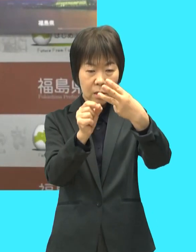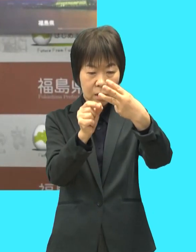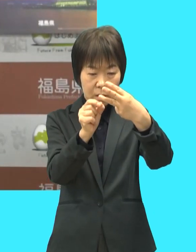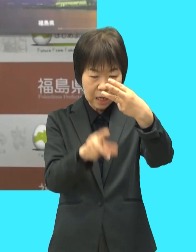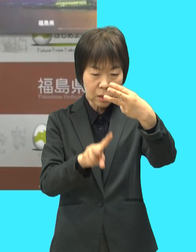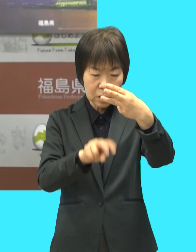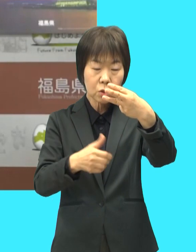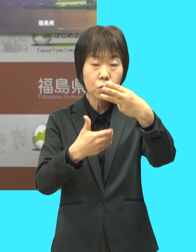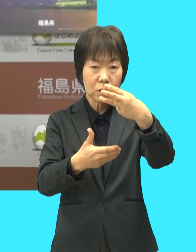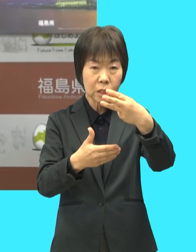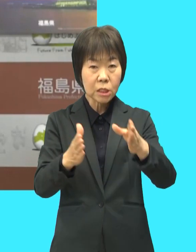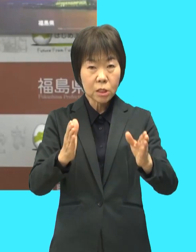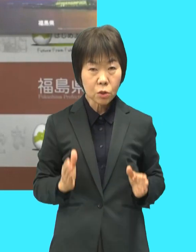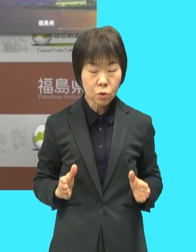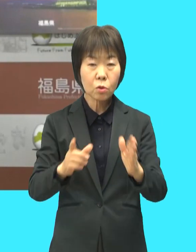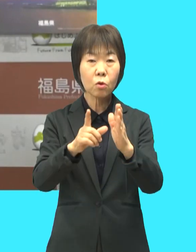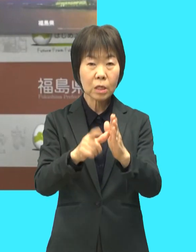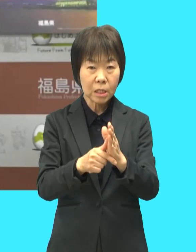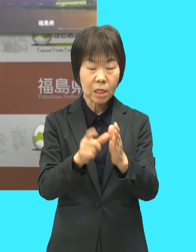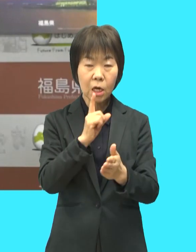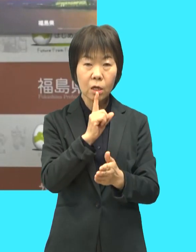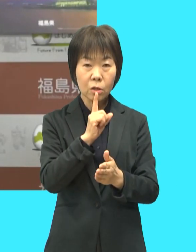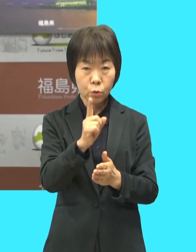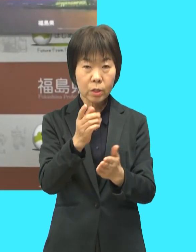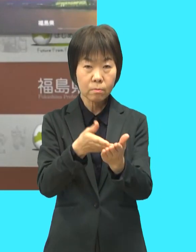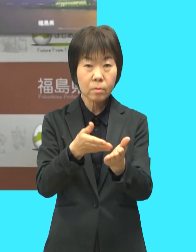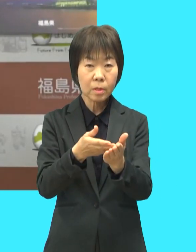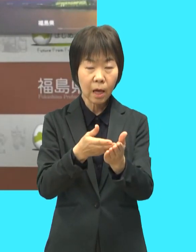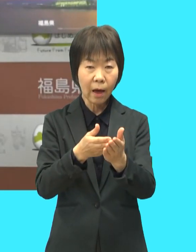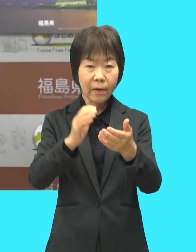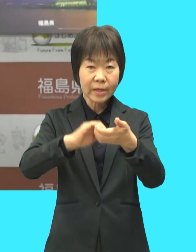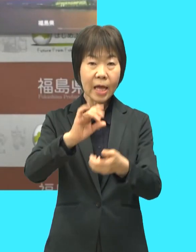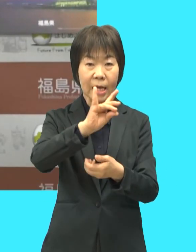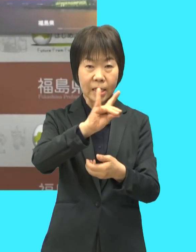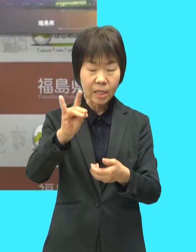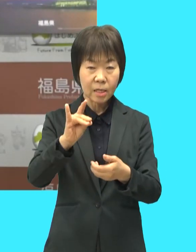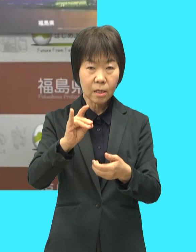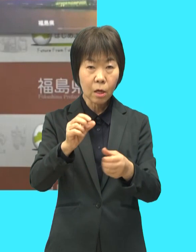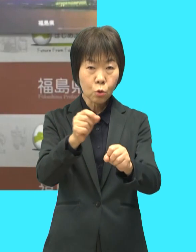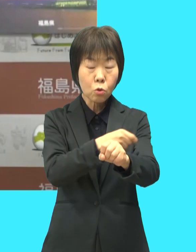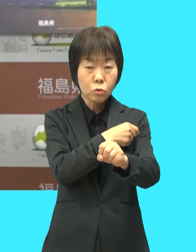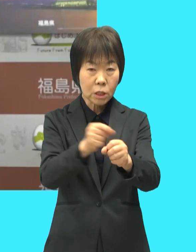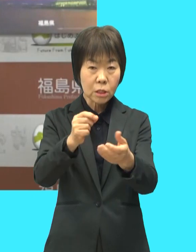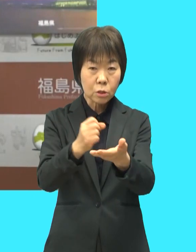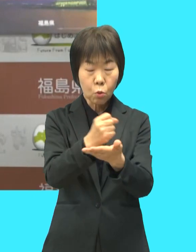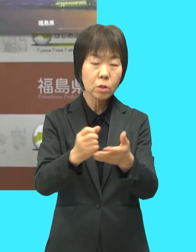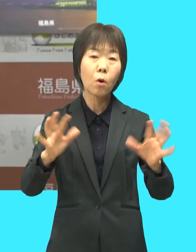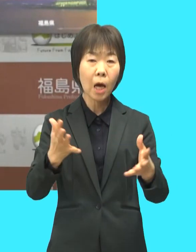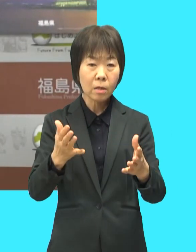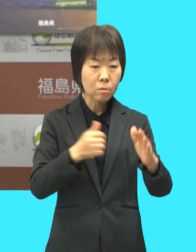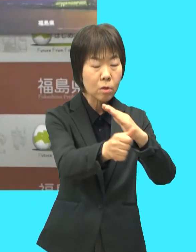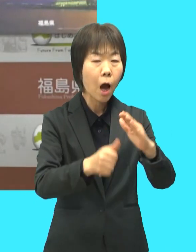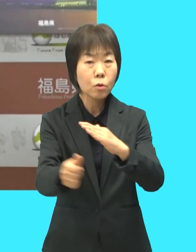に自粛をする際に発言をされた定義、例えば特に用事がないのに出歩くこ